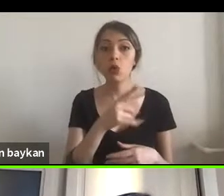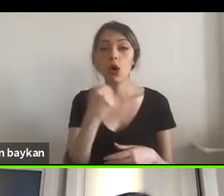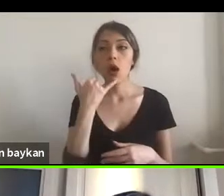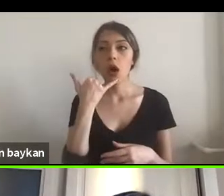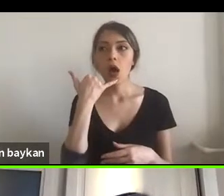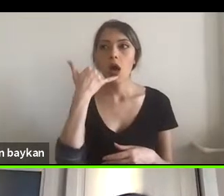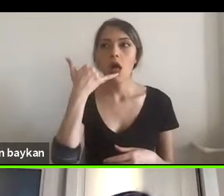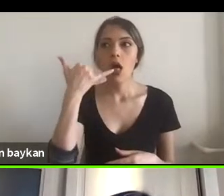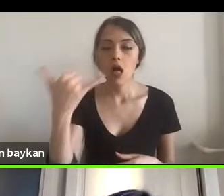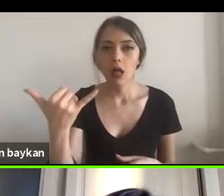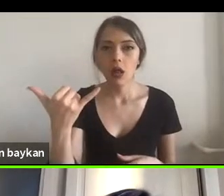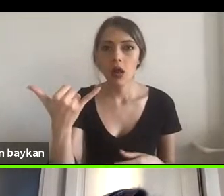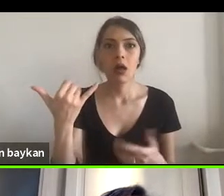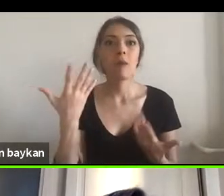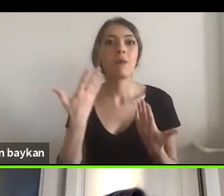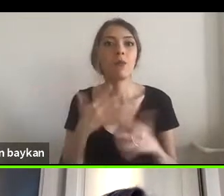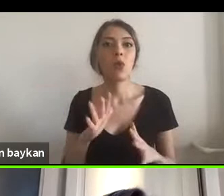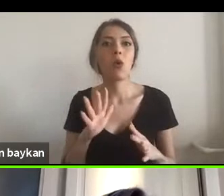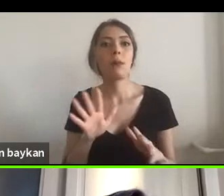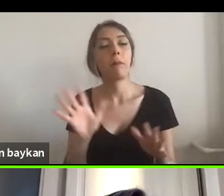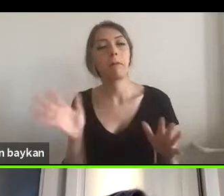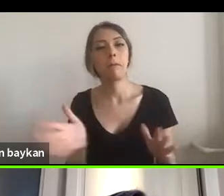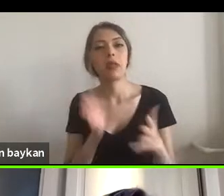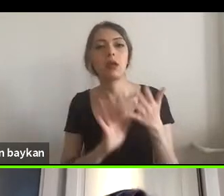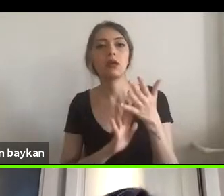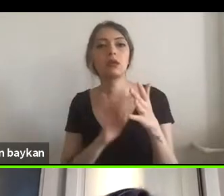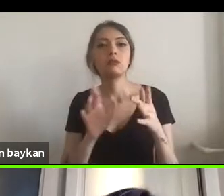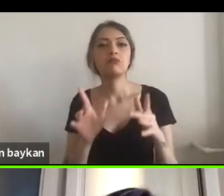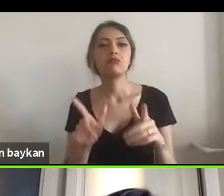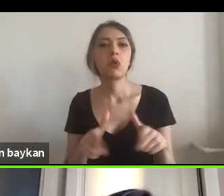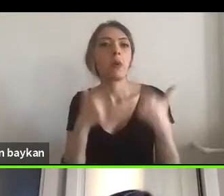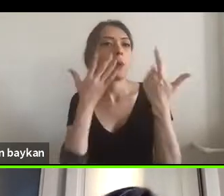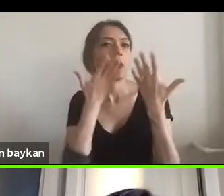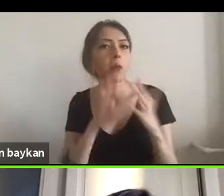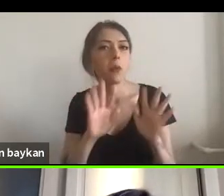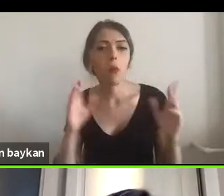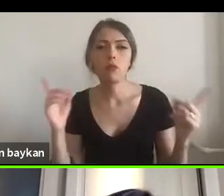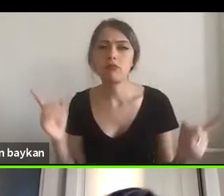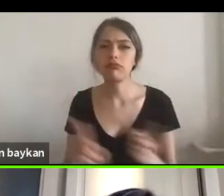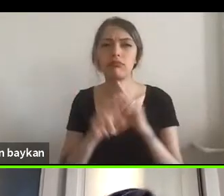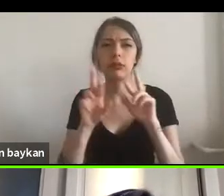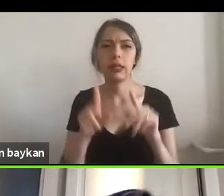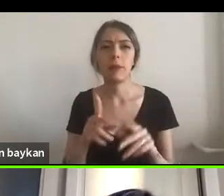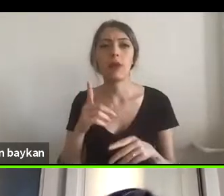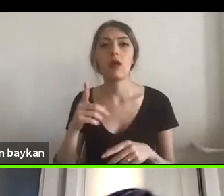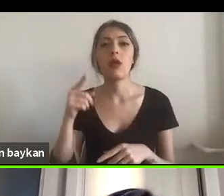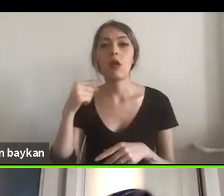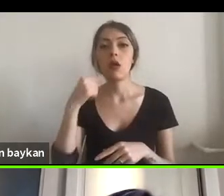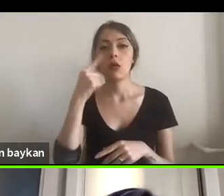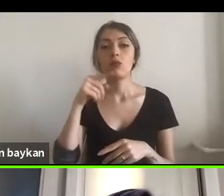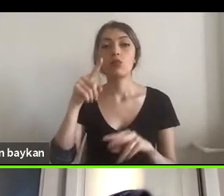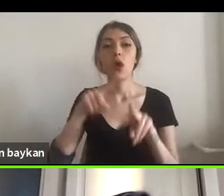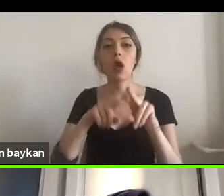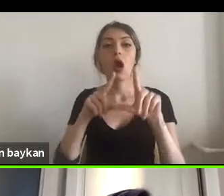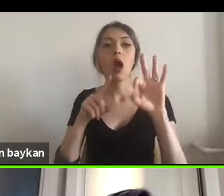etmesinin çok da zor olduğunu biliyoruz. Hatta Alo 183'ün biraz daha bu amaçtan uzaklaştığını